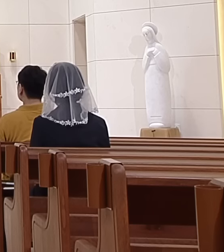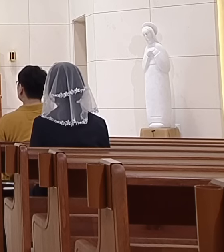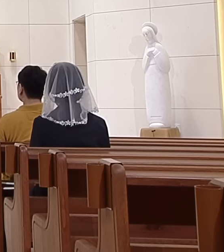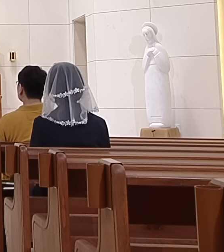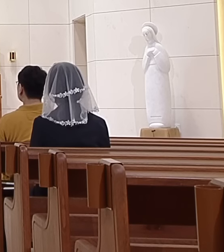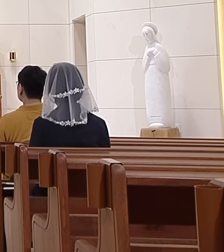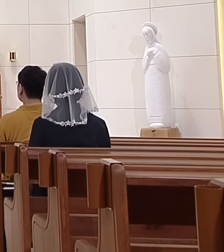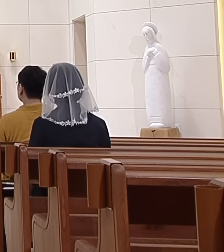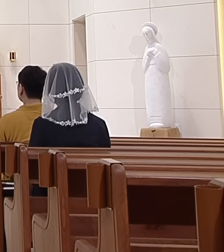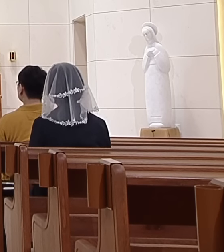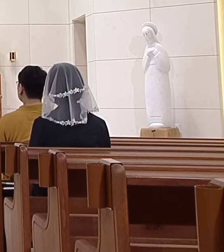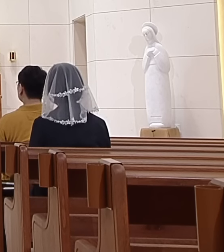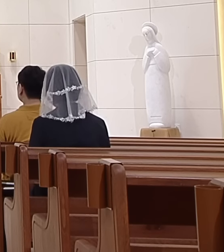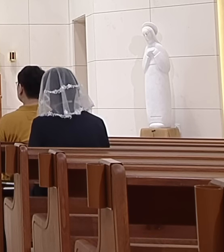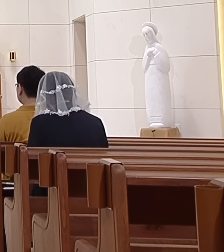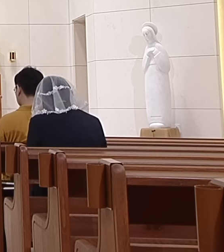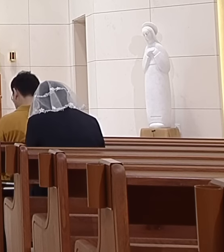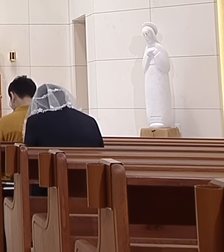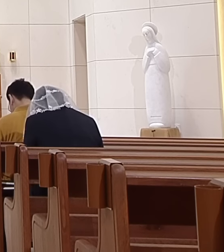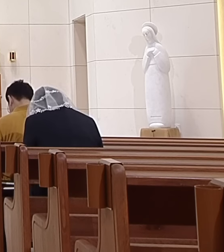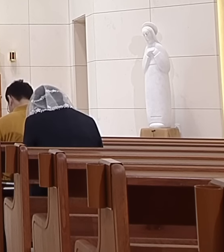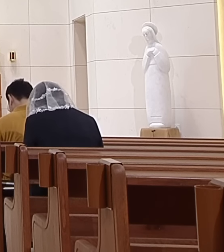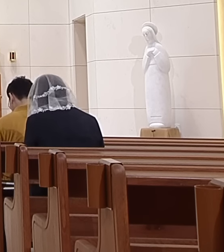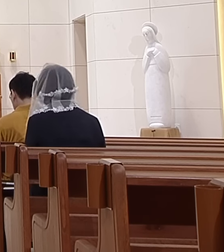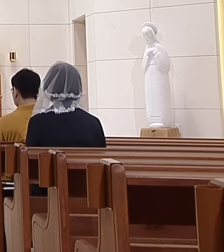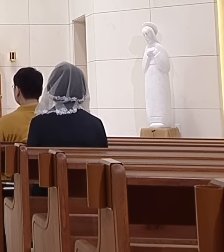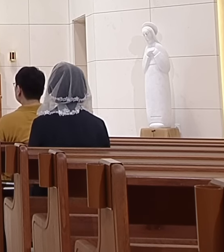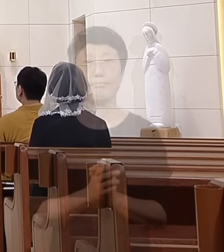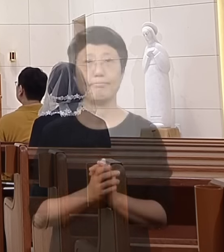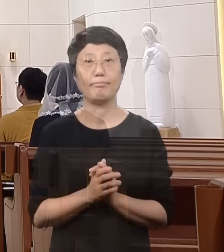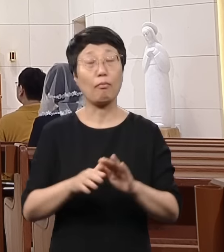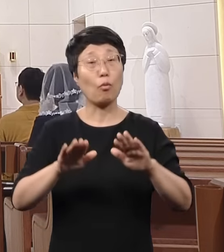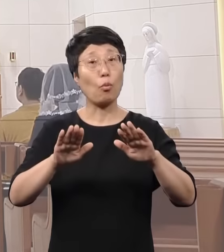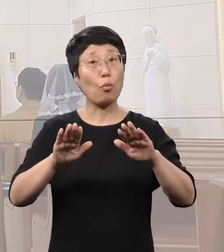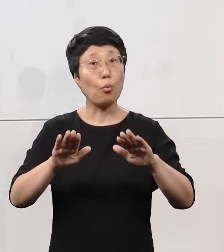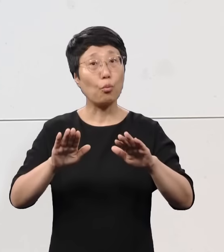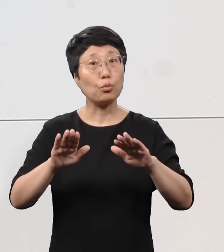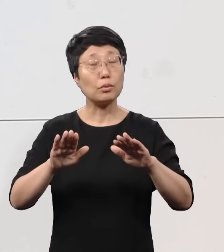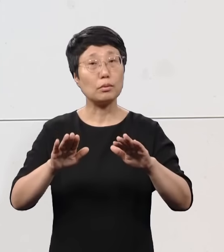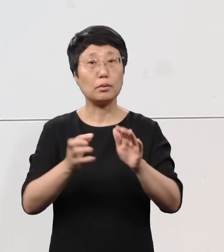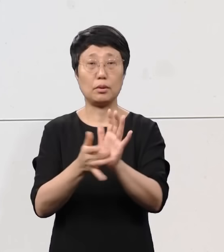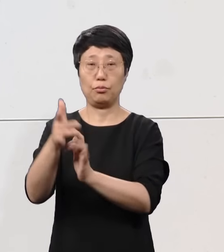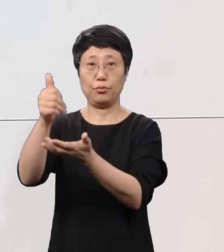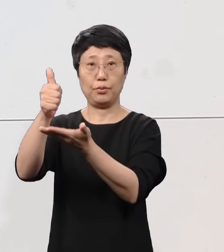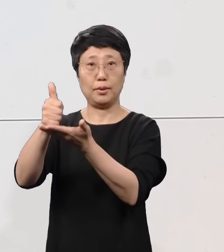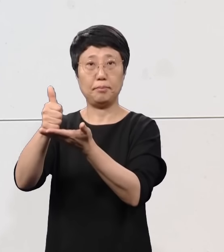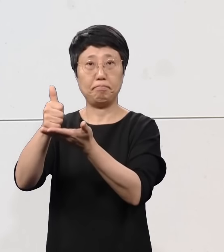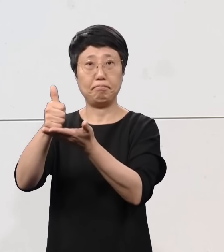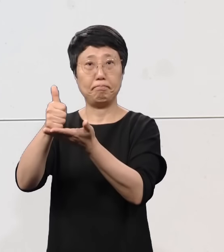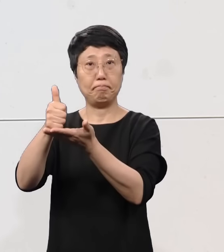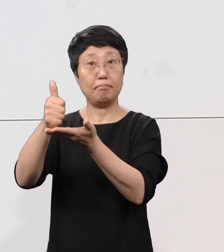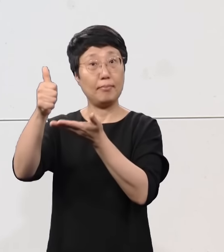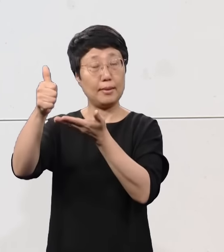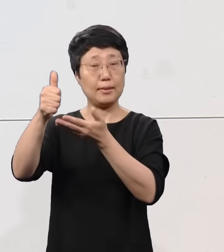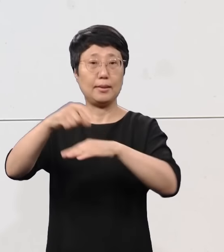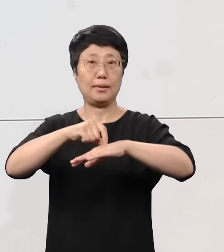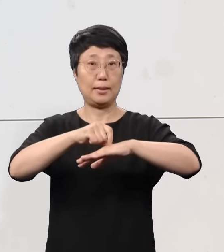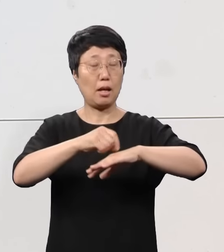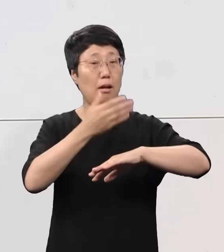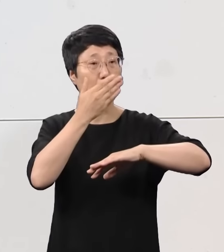참여합니다 참미 예수님 참미 예수님 이예 예수님께서는